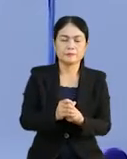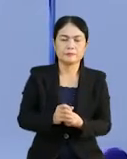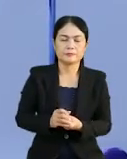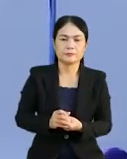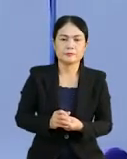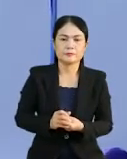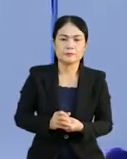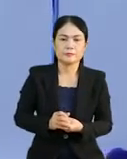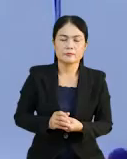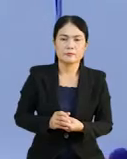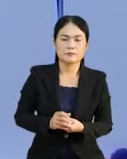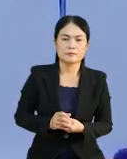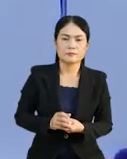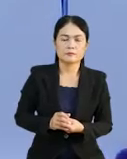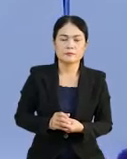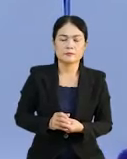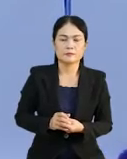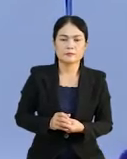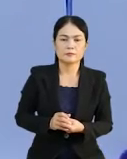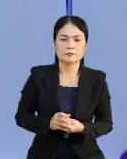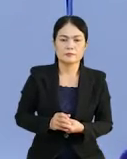Chà.